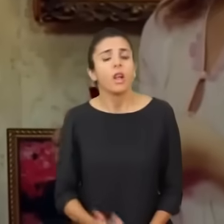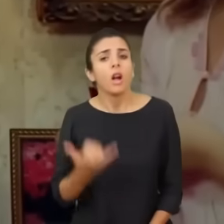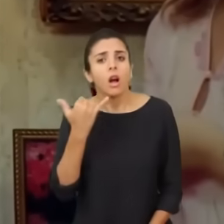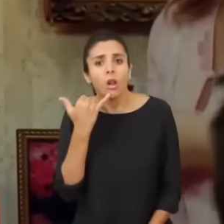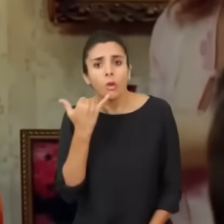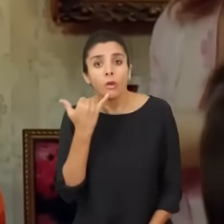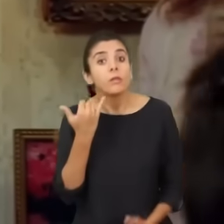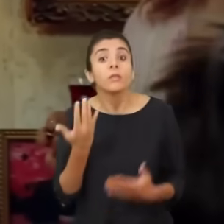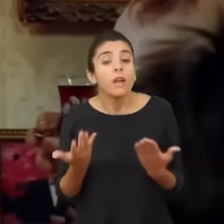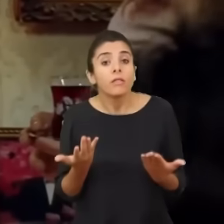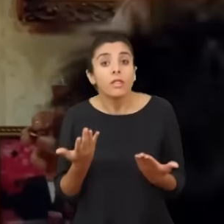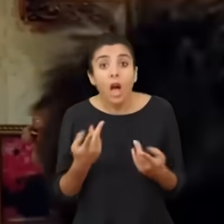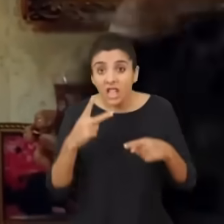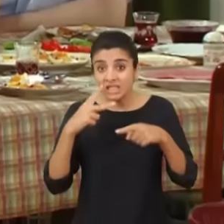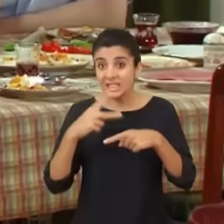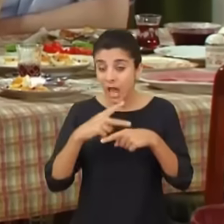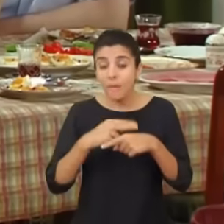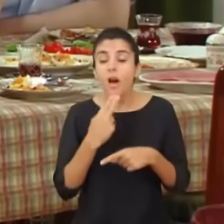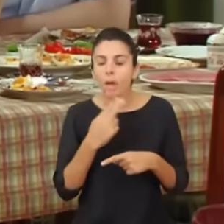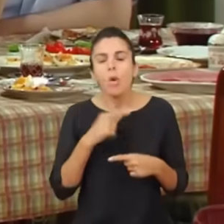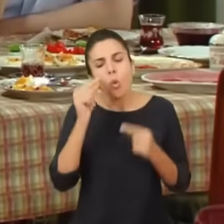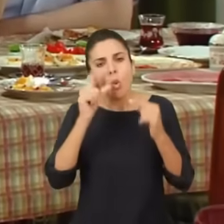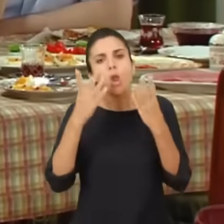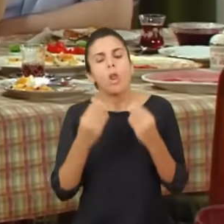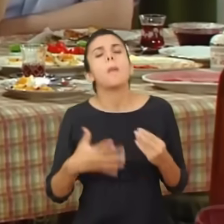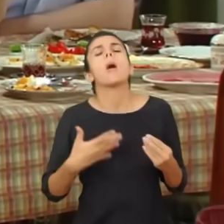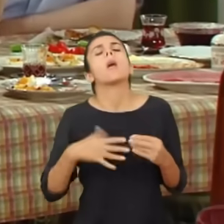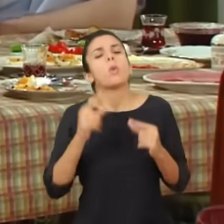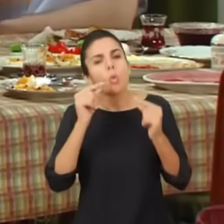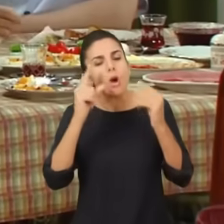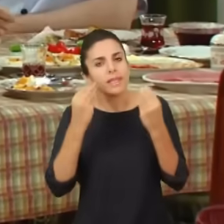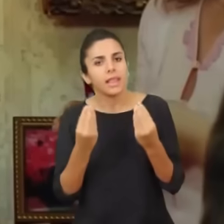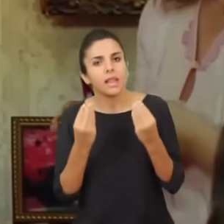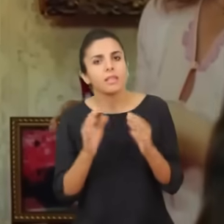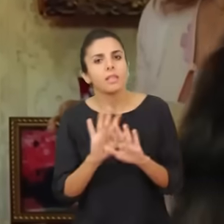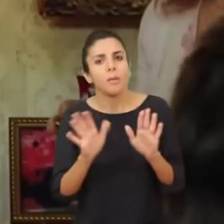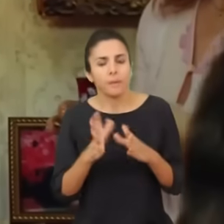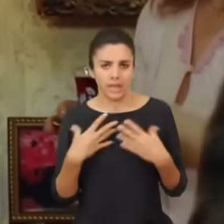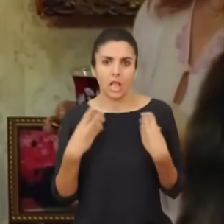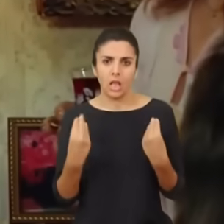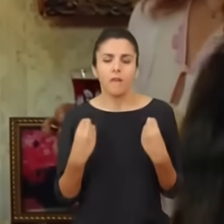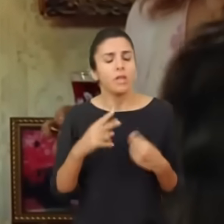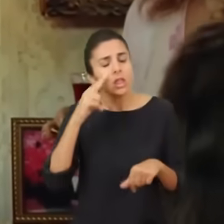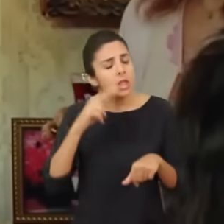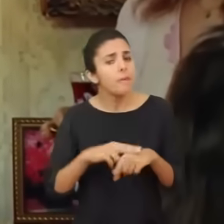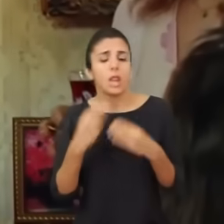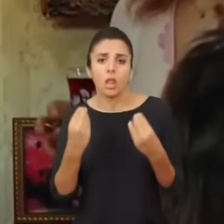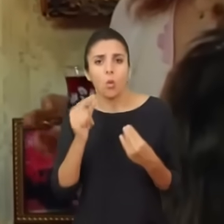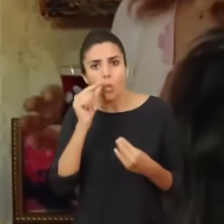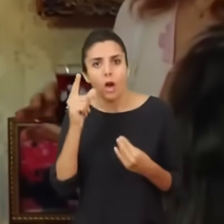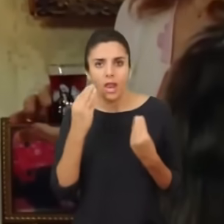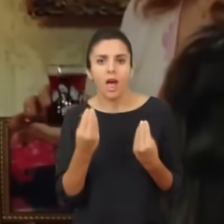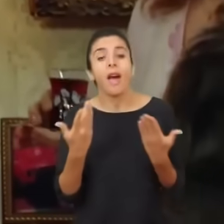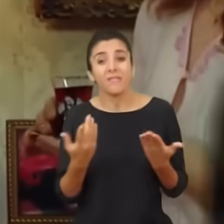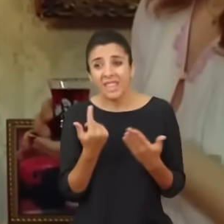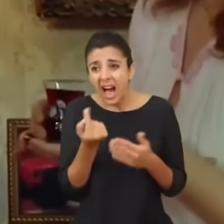Alo. Ha Zeynep Hanım. Uyandık, uyandık. Merak etmeyin, merak et. Yes, uyandık. Vallahi uyandık. Evet,